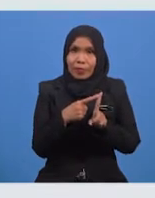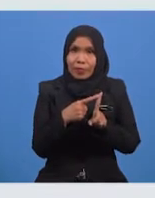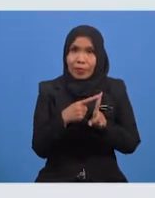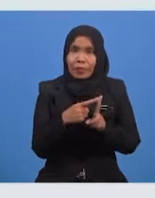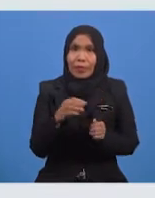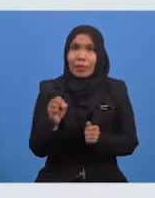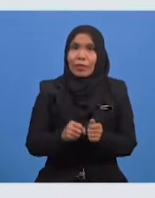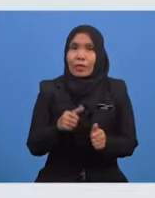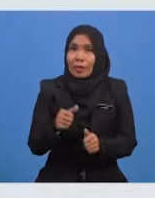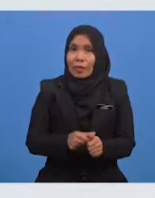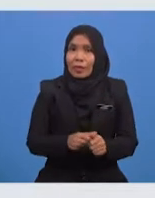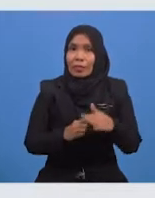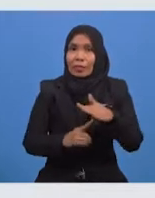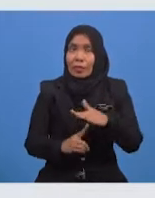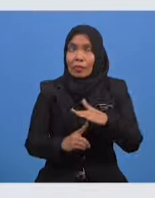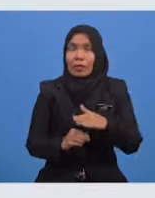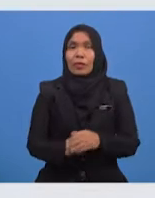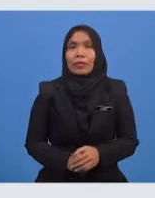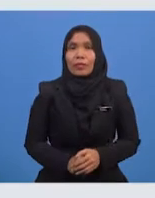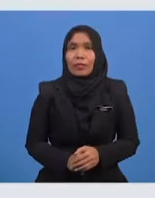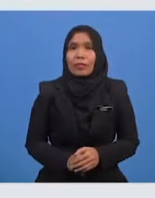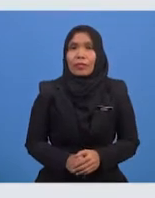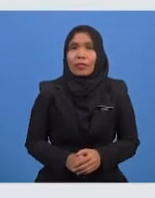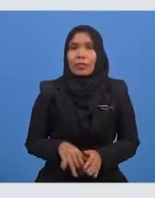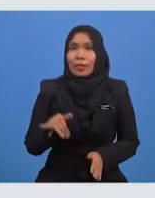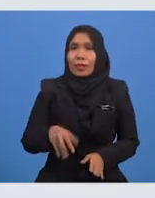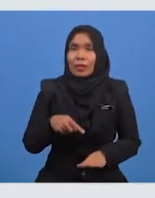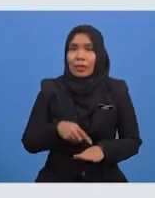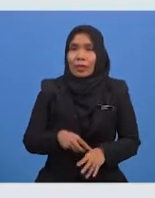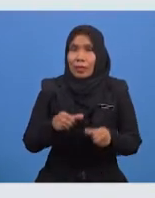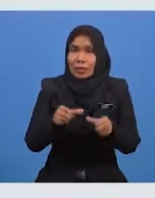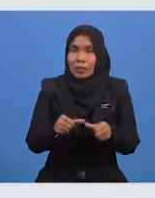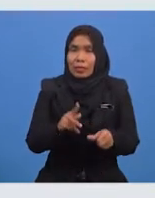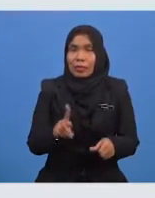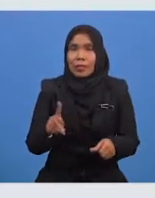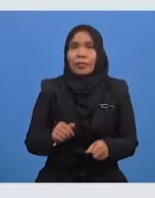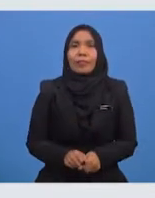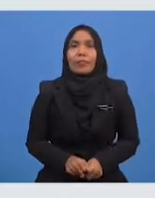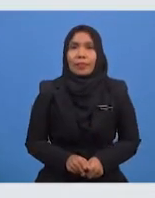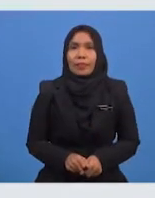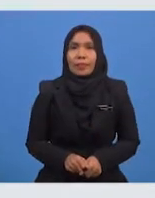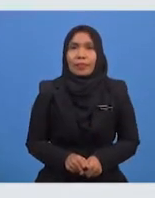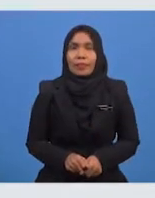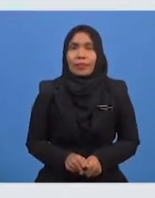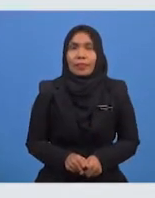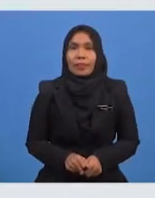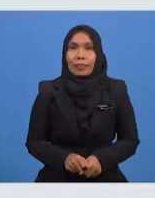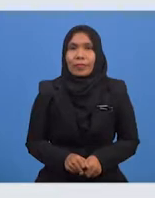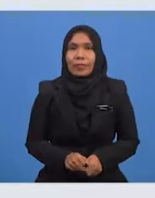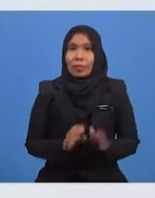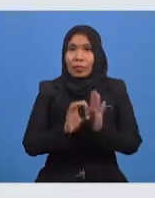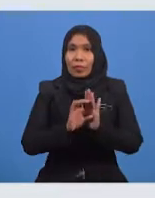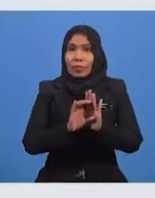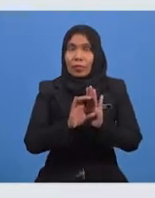sesebuah kerajaan mempengaruhi persekitaran perniagaan sama ada secara positif atau negatif.